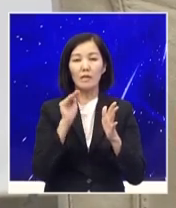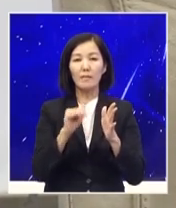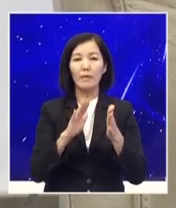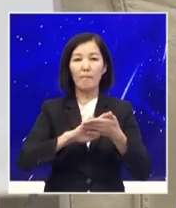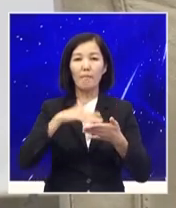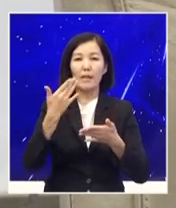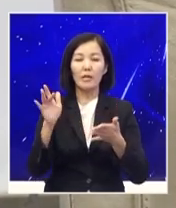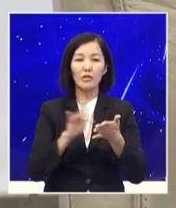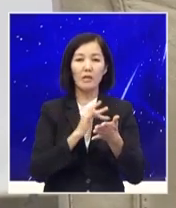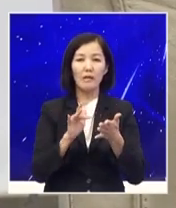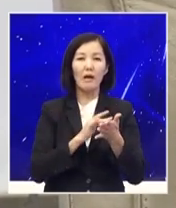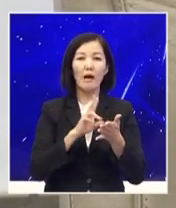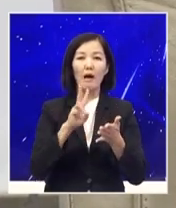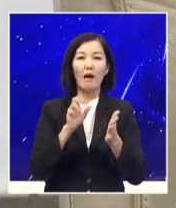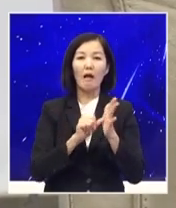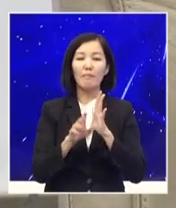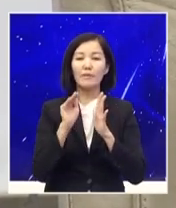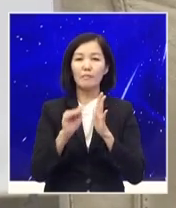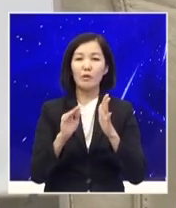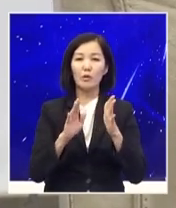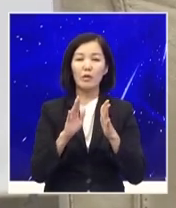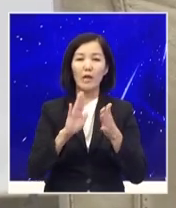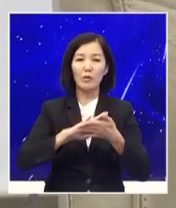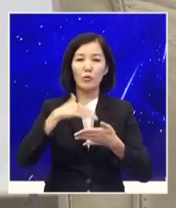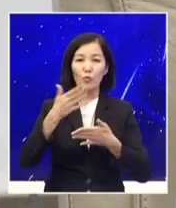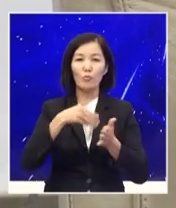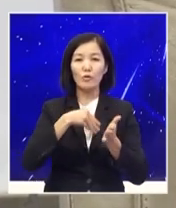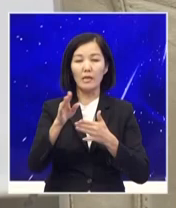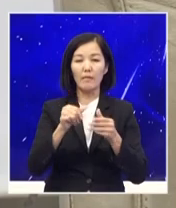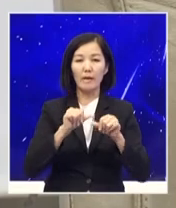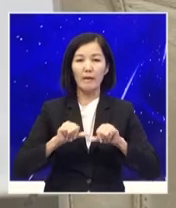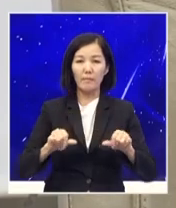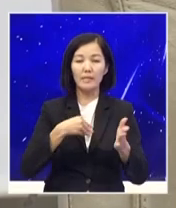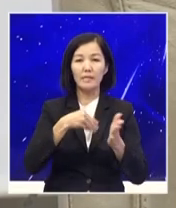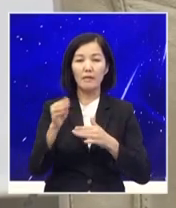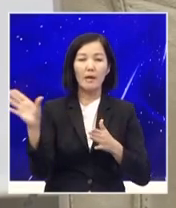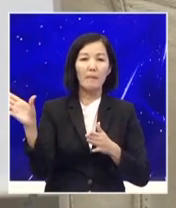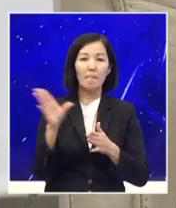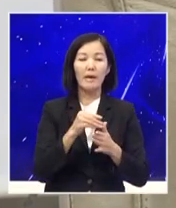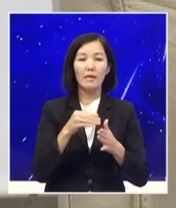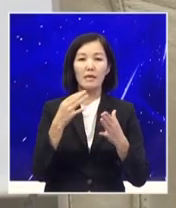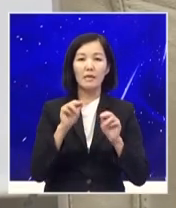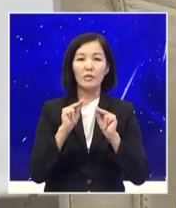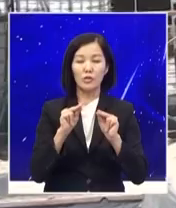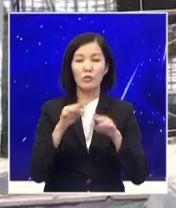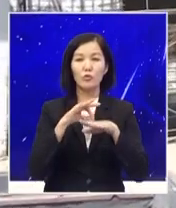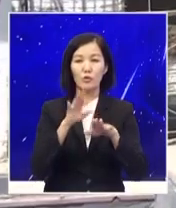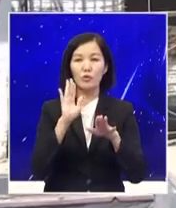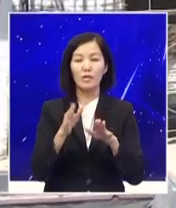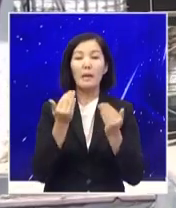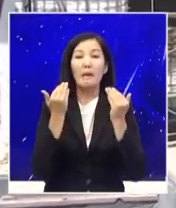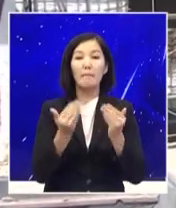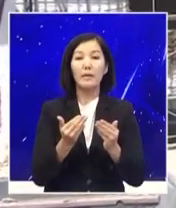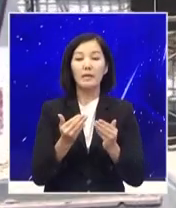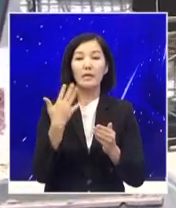планшет және 60 мың ноутбук сатып алынады. Бұл үшін арнайы комиссия құрылды. Сатып алу барлығы ашық түрде жүргізіледі. Биыл